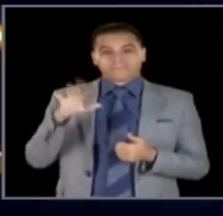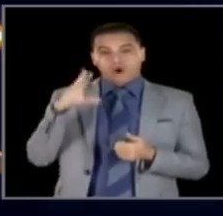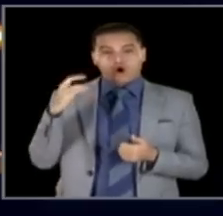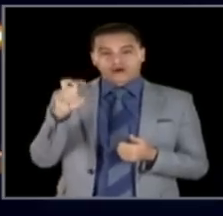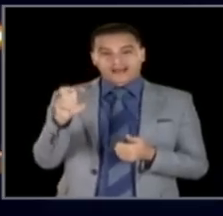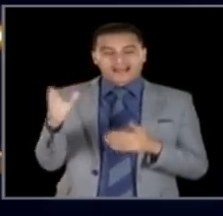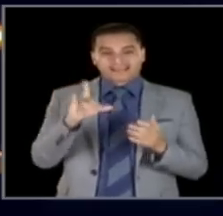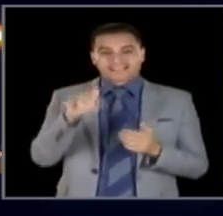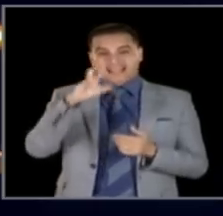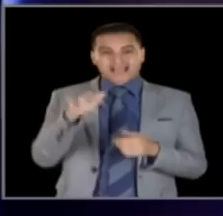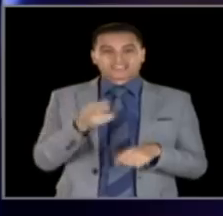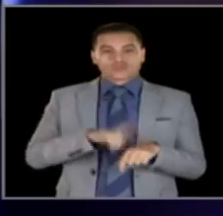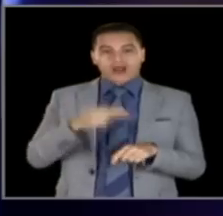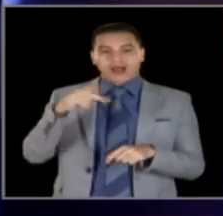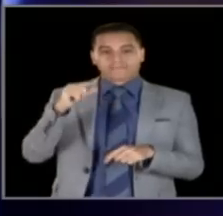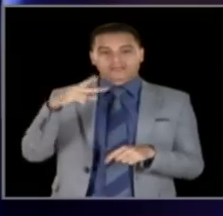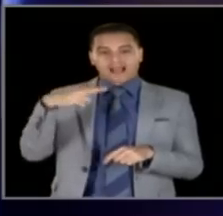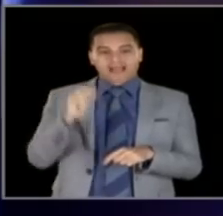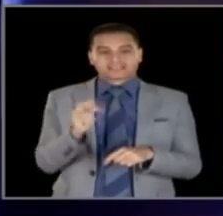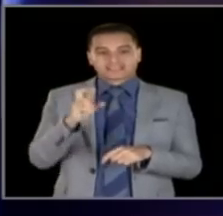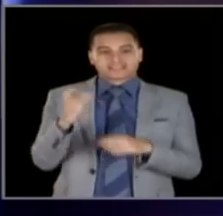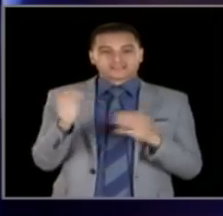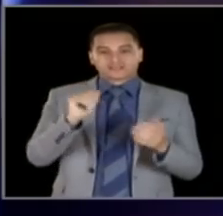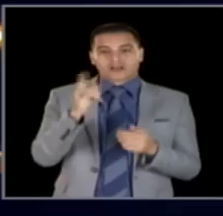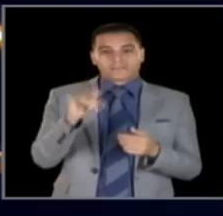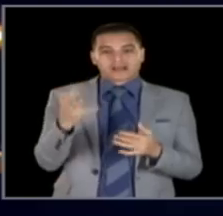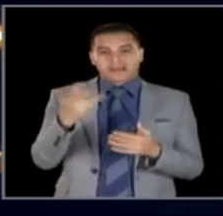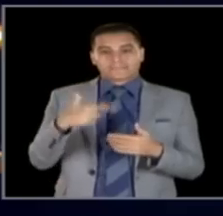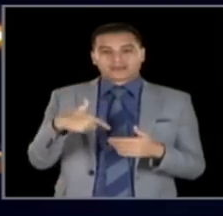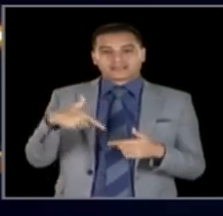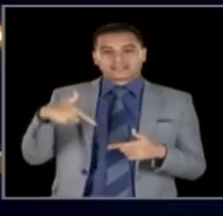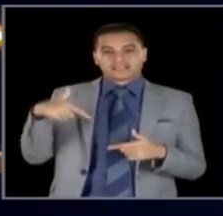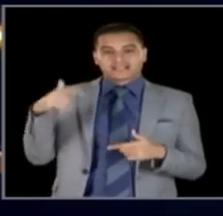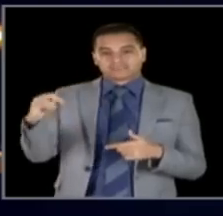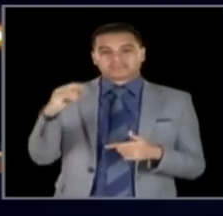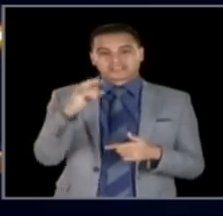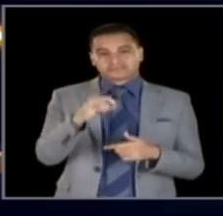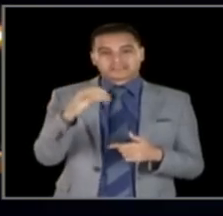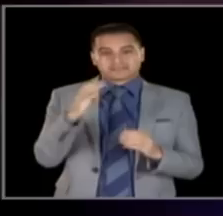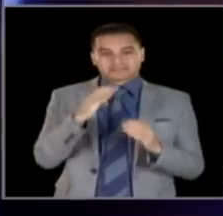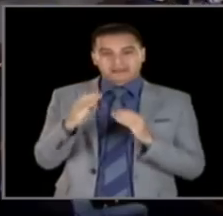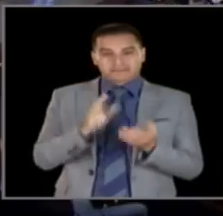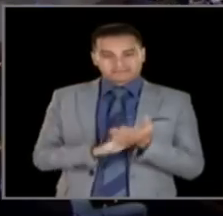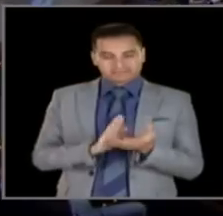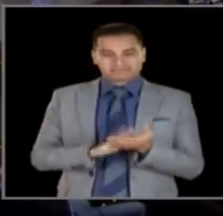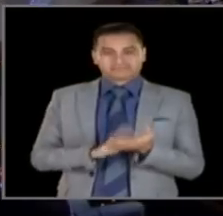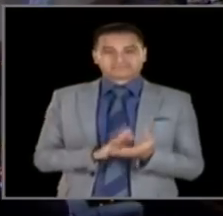مو جانيازي وعبد العزيز صبري، كل واحد فيكم جاب 50 نقطة.